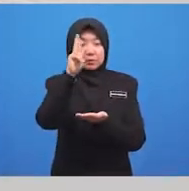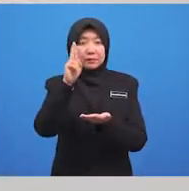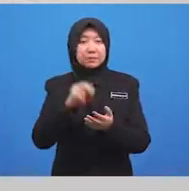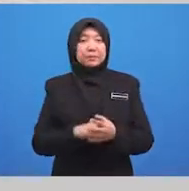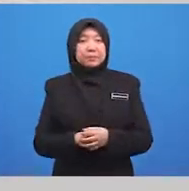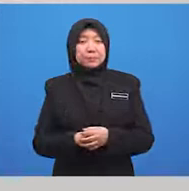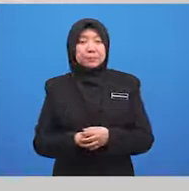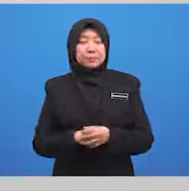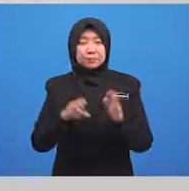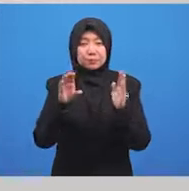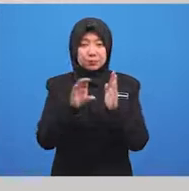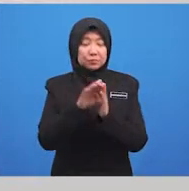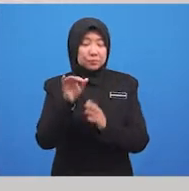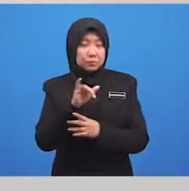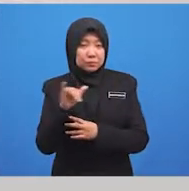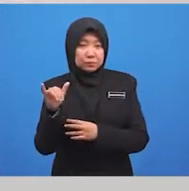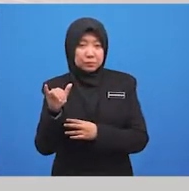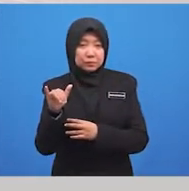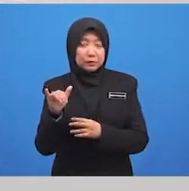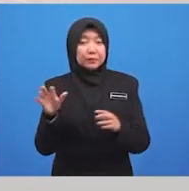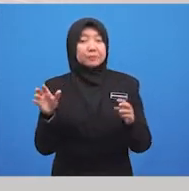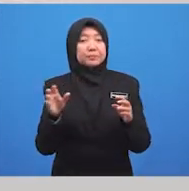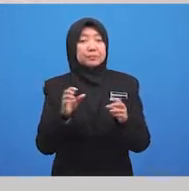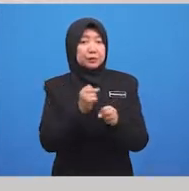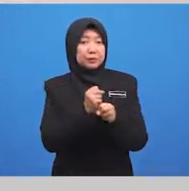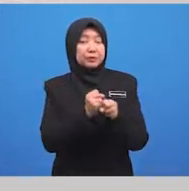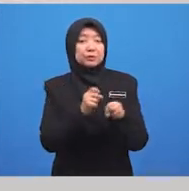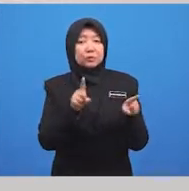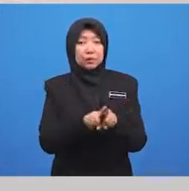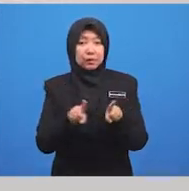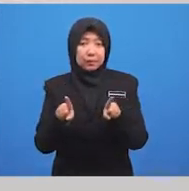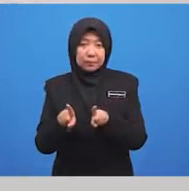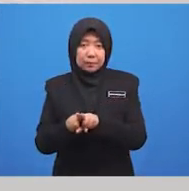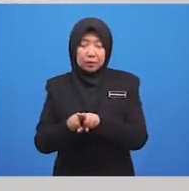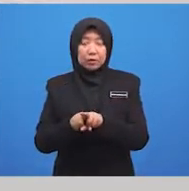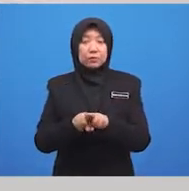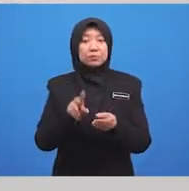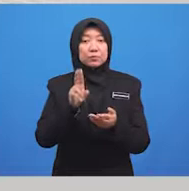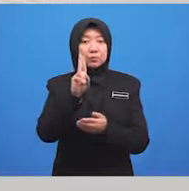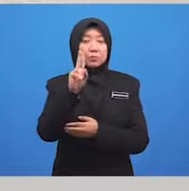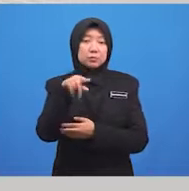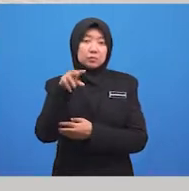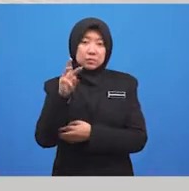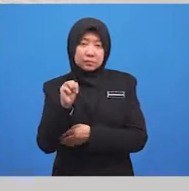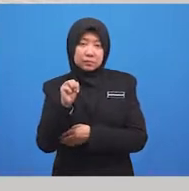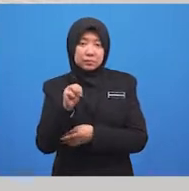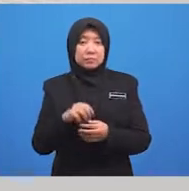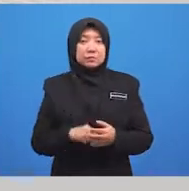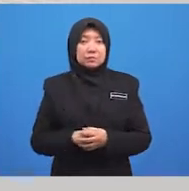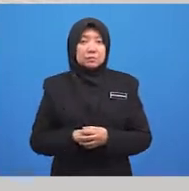tempatan. Contohnya, kolaboratif Perhilitan dengan Universiti Putra Malaysia,